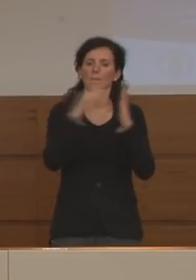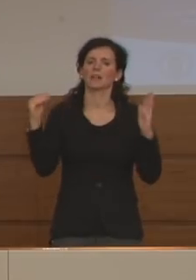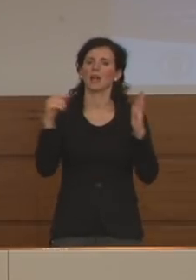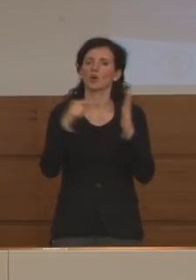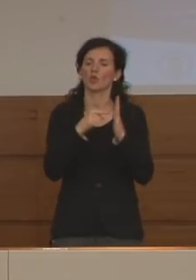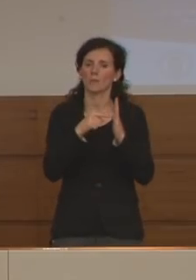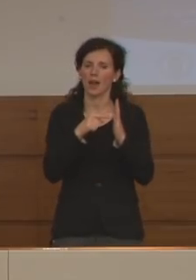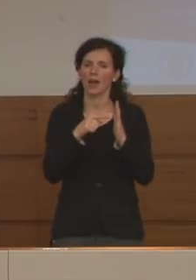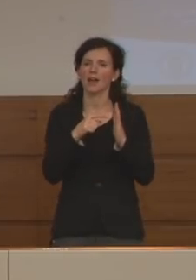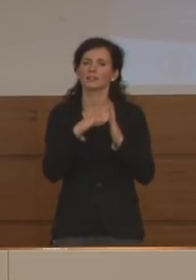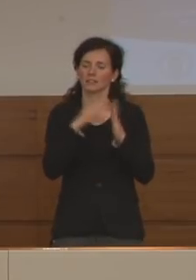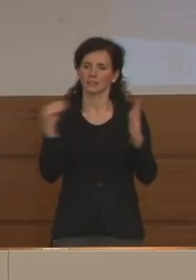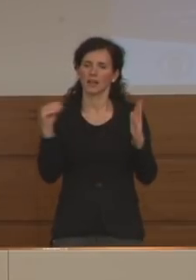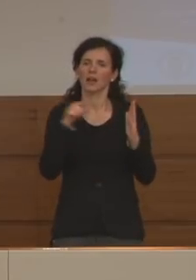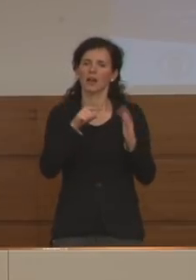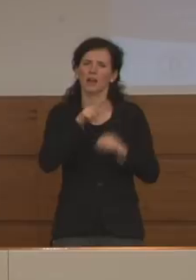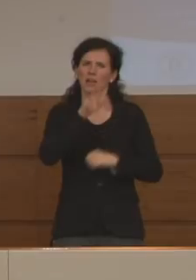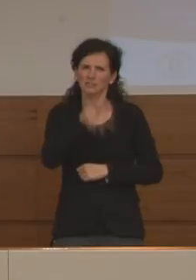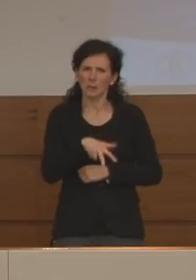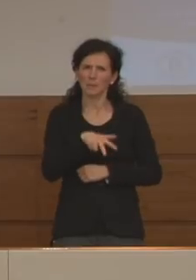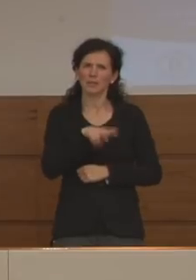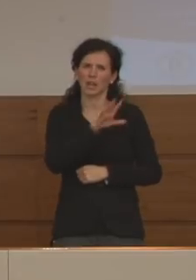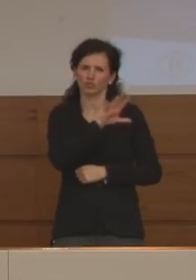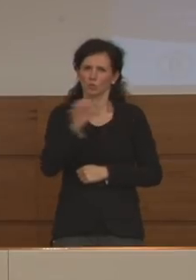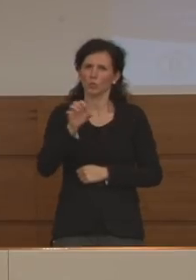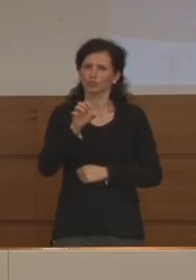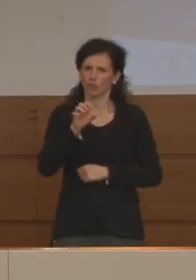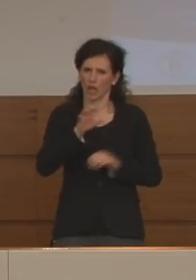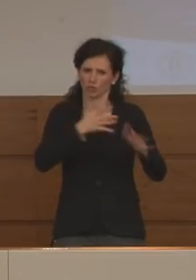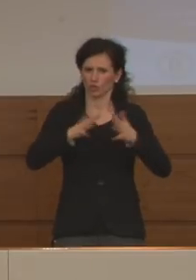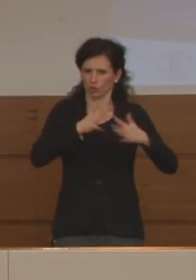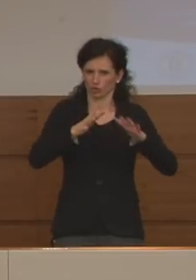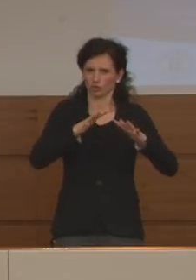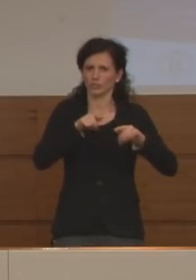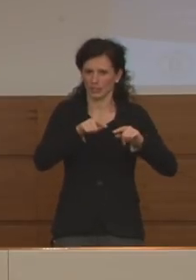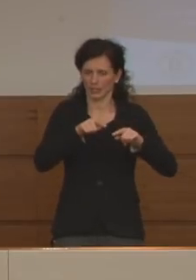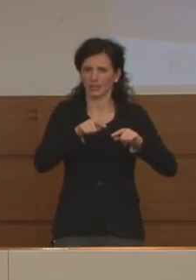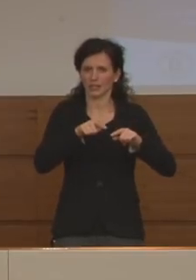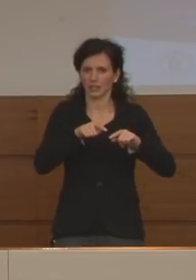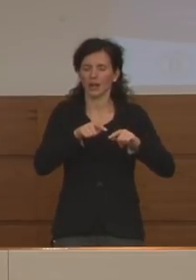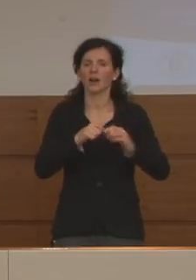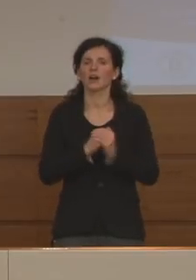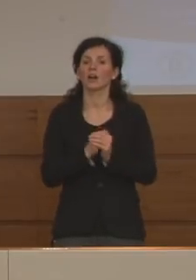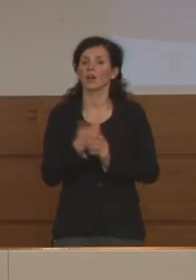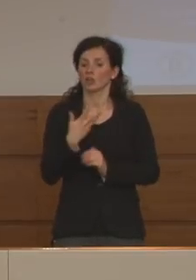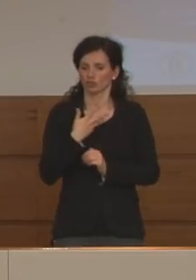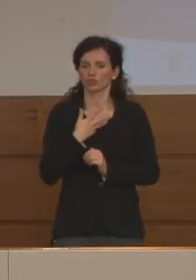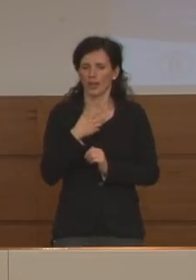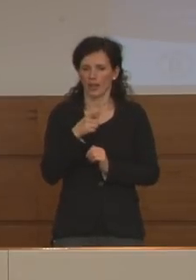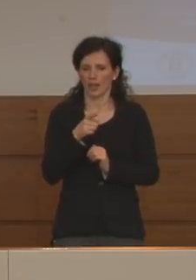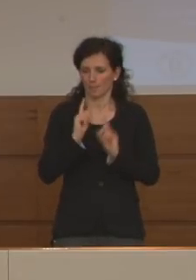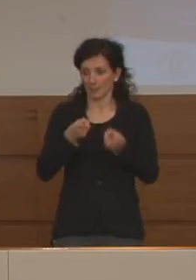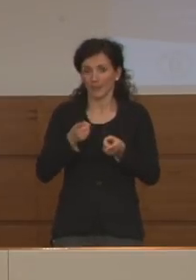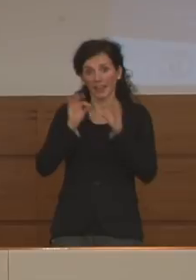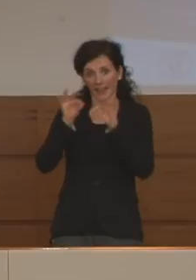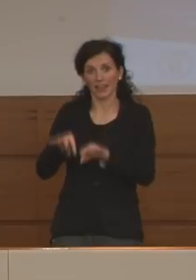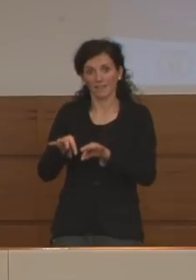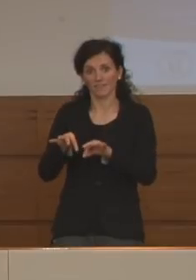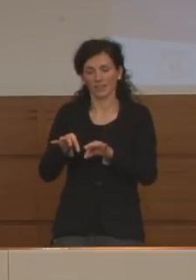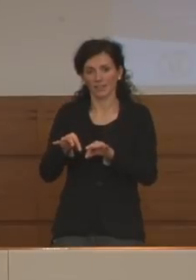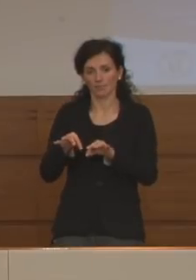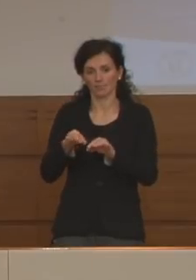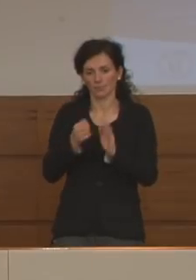romagna e di circa 3.500 adesso avremo il dato che sta arrivando